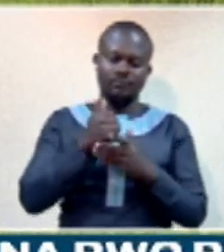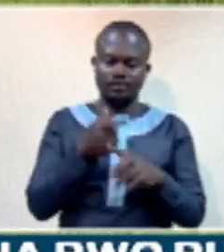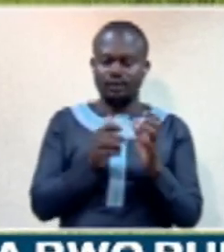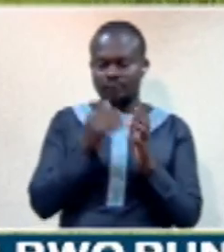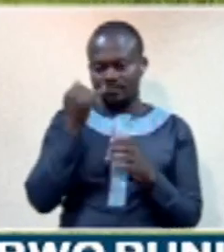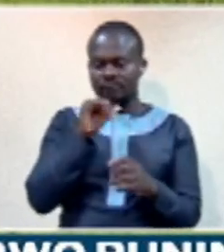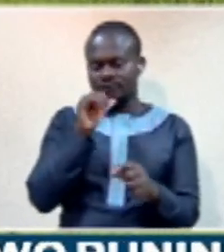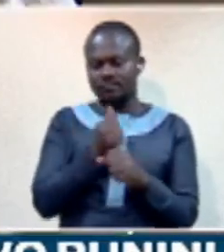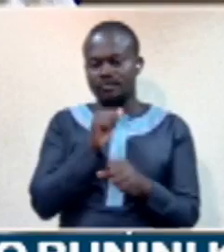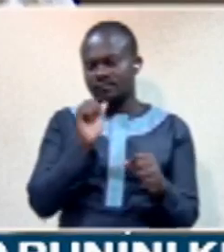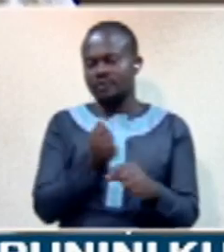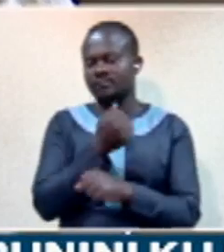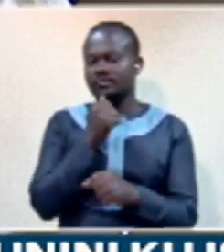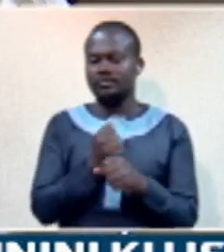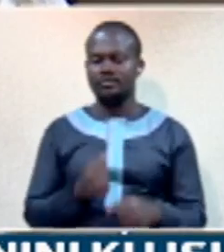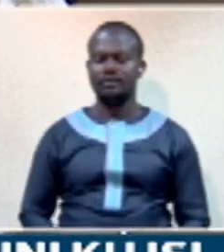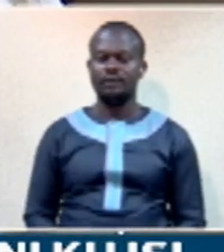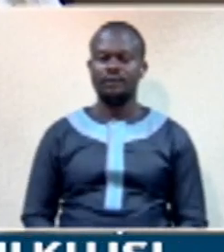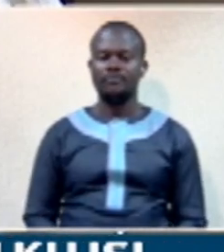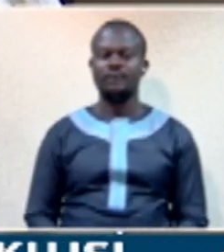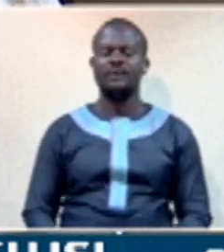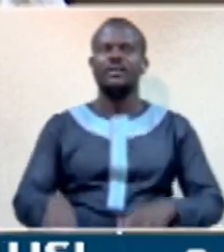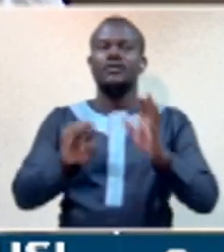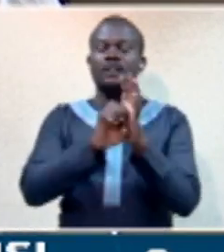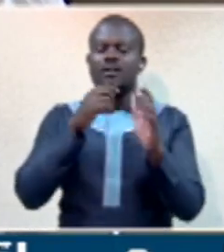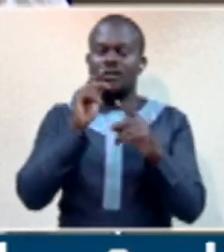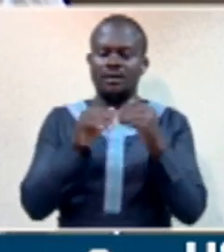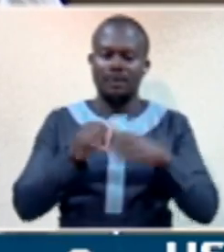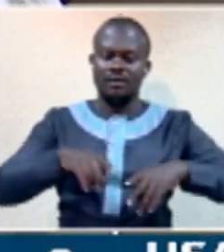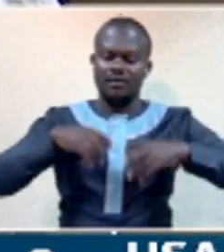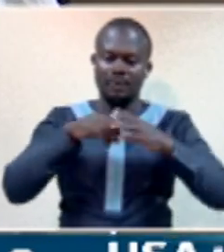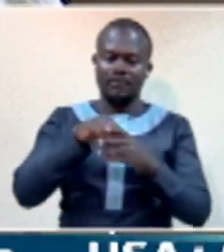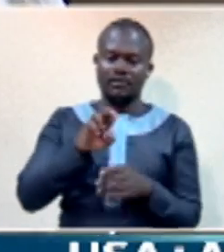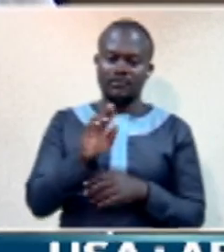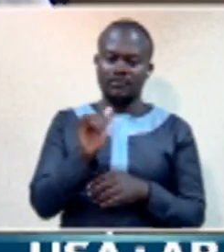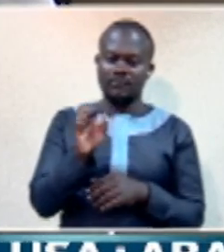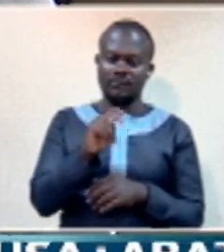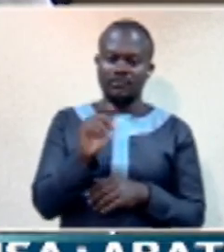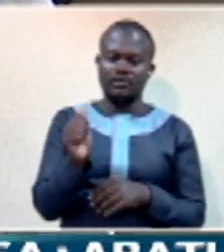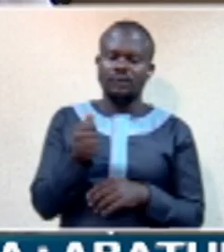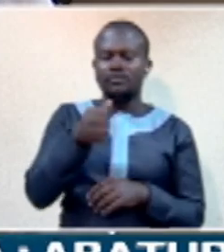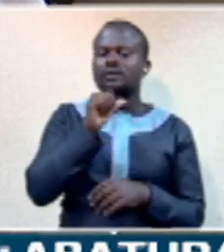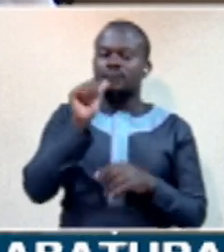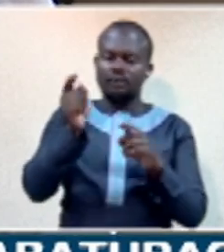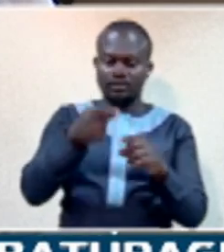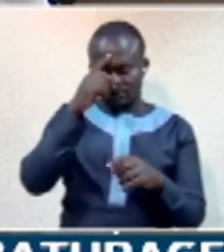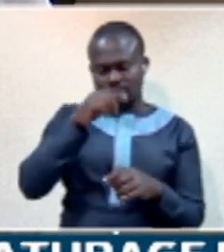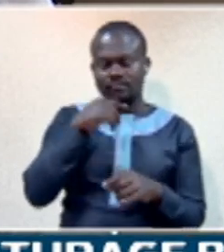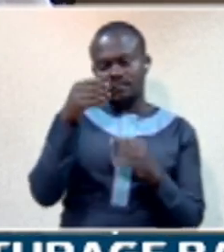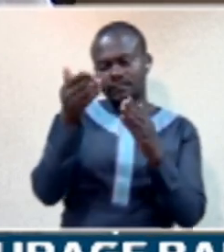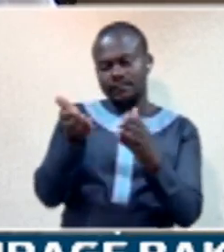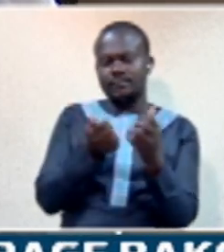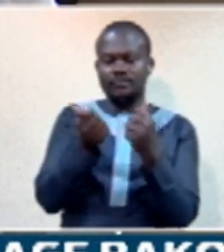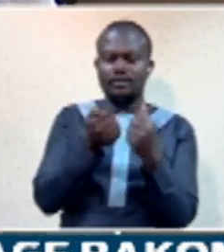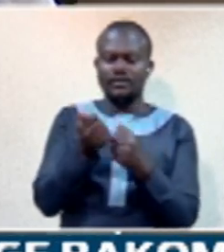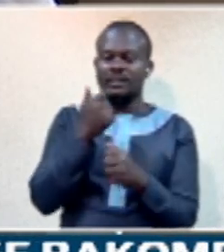baramutse batakoze ntabwo nakora. Urugero hari abatuye ku Ruyenzi, abatuye ku Ruyenzi ntabwo ari kubasha kugera Nyabugogo aho iyo modoka